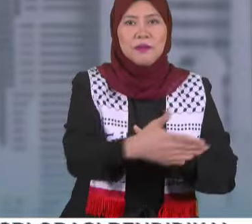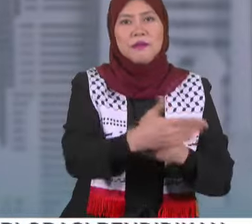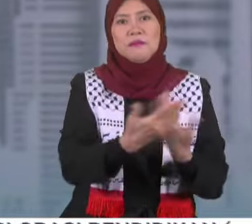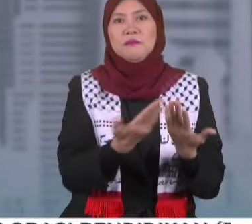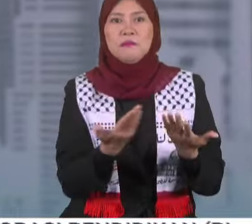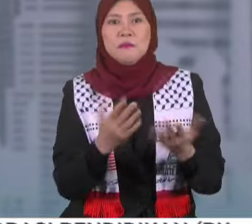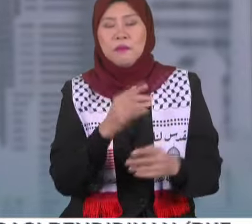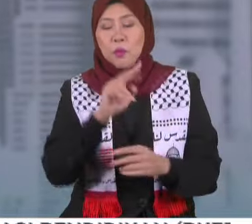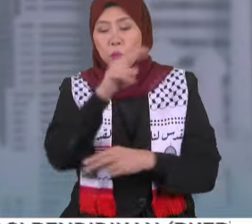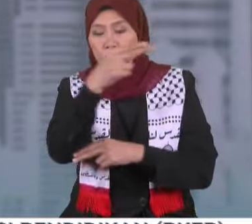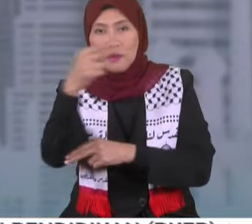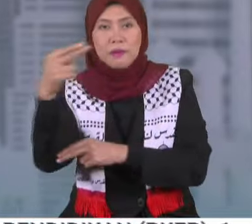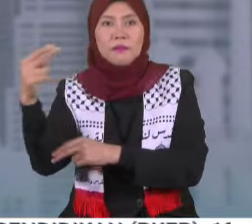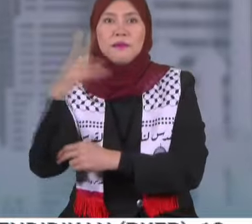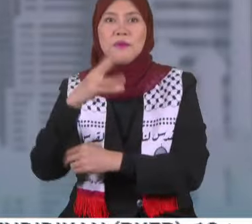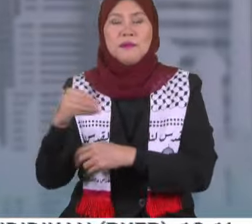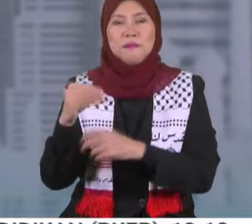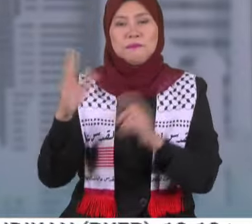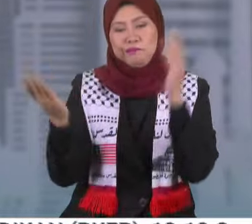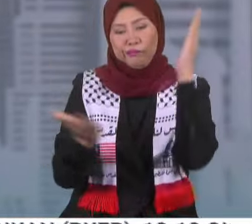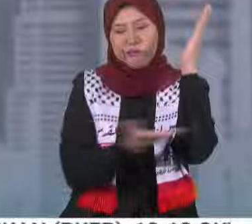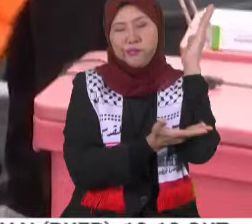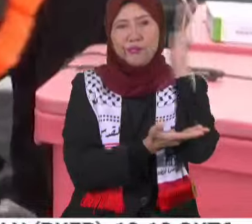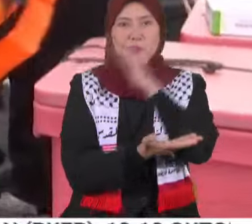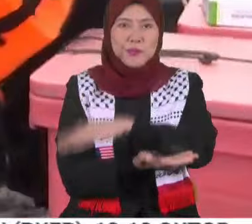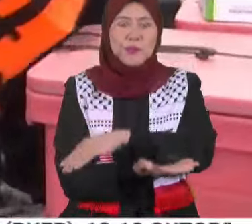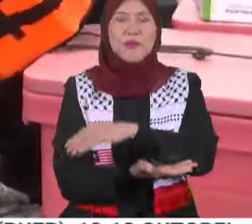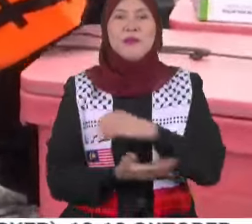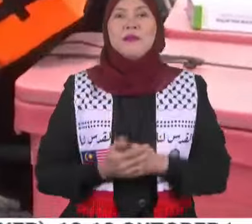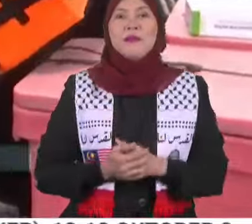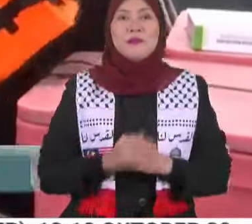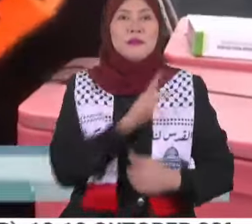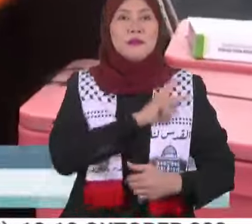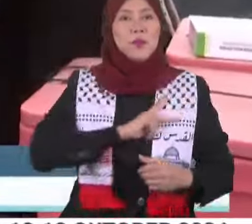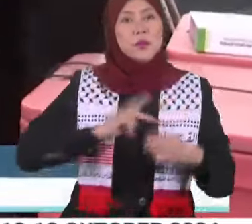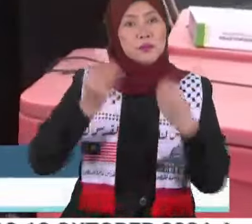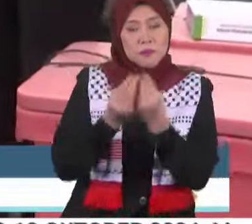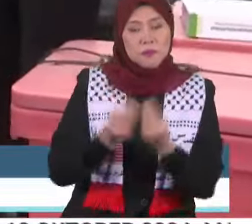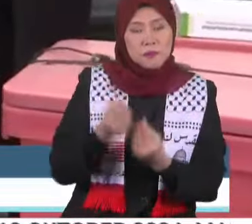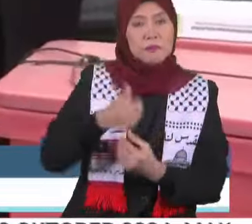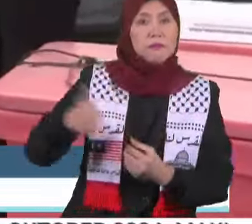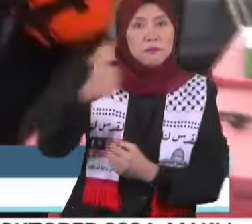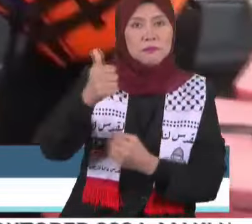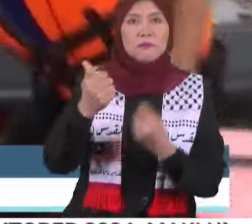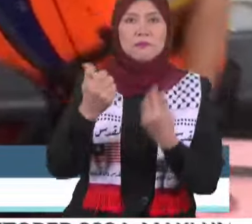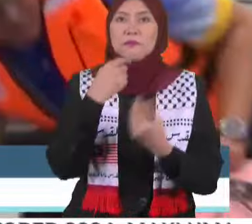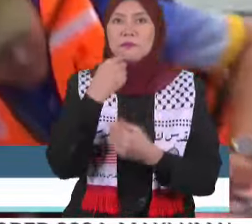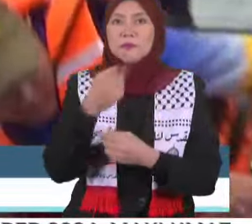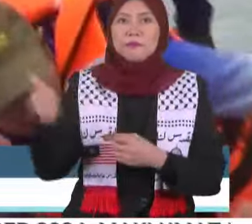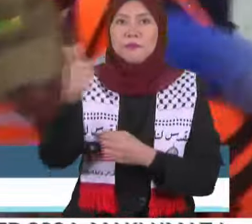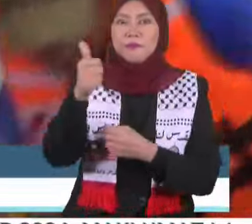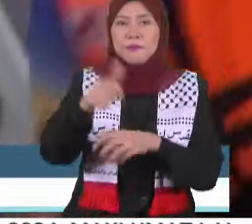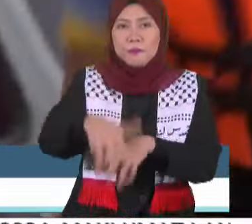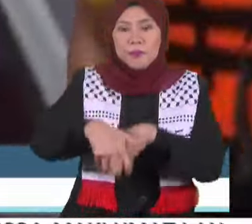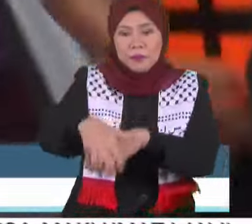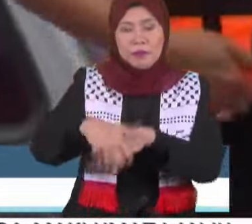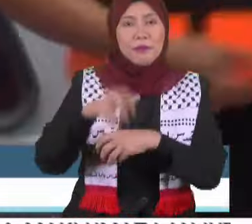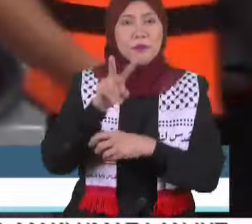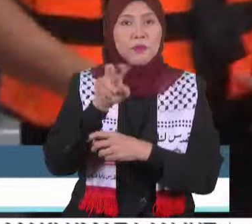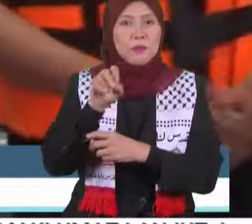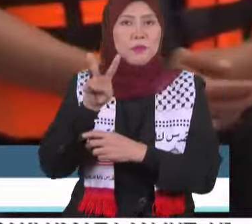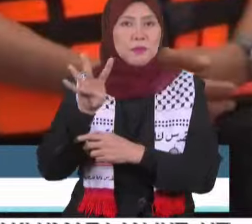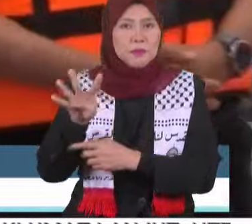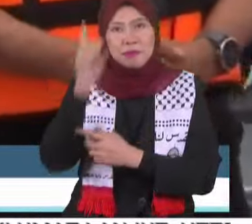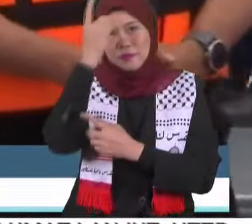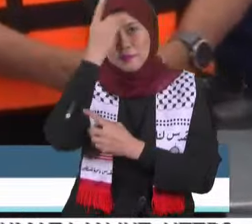akuakultur serta perhutanan dan pembalakan. Menurut Ketua Perangkaan Merangkap Suruh Pesuruh Jaya Banci Pertanian 2024, Datuk Seri